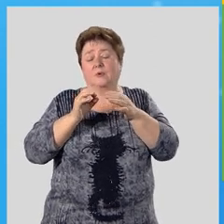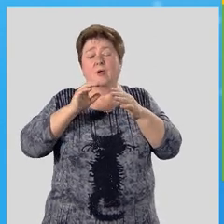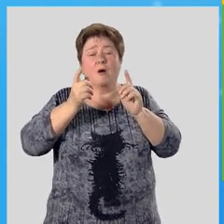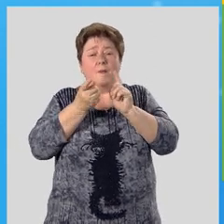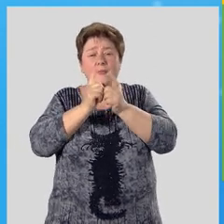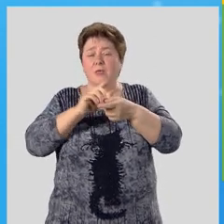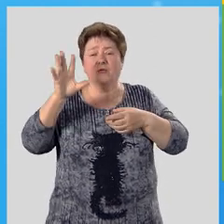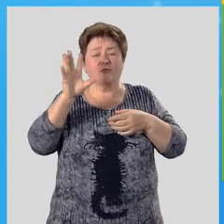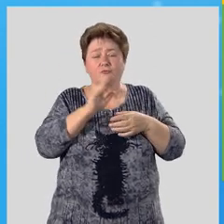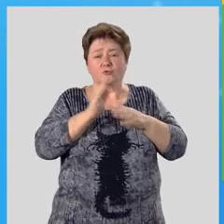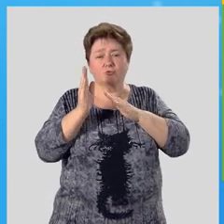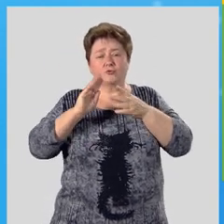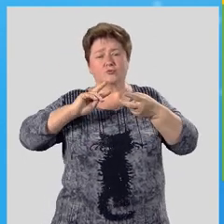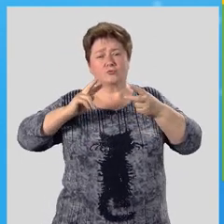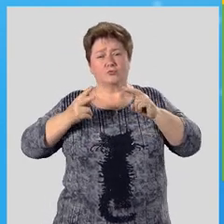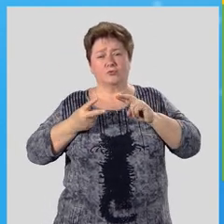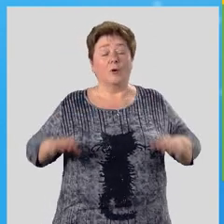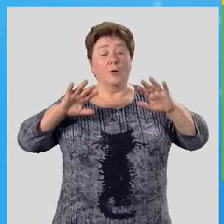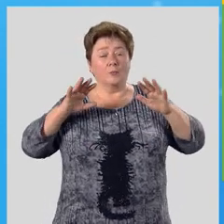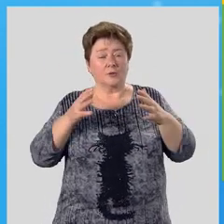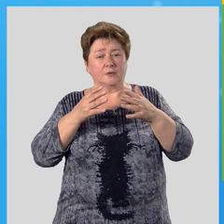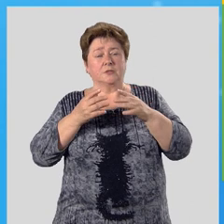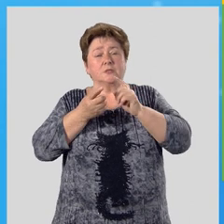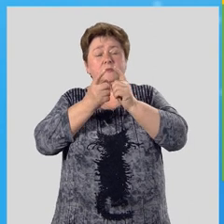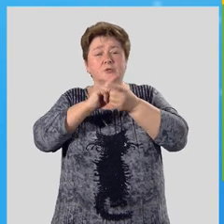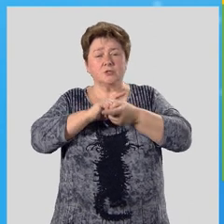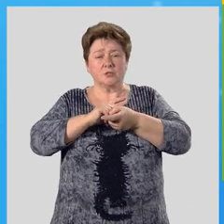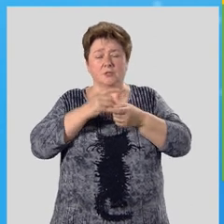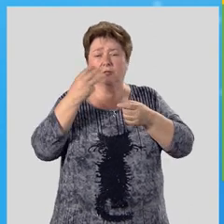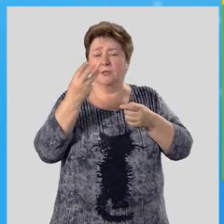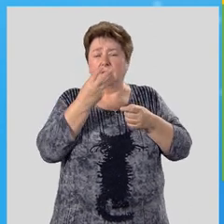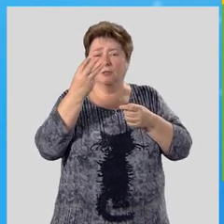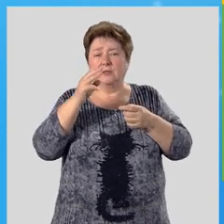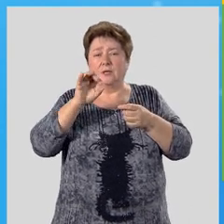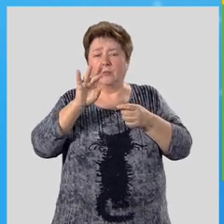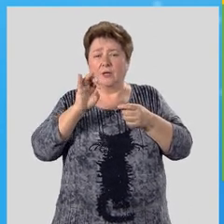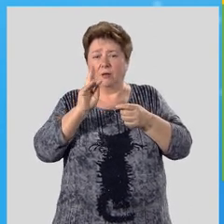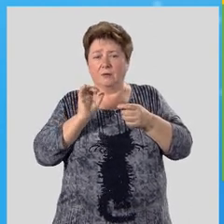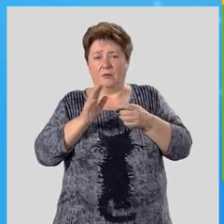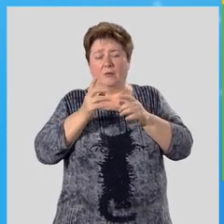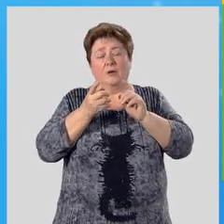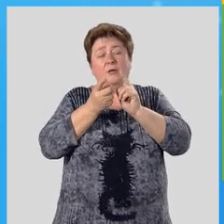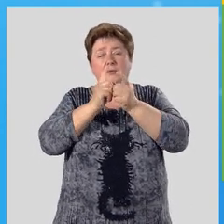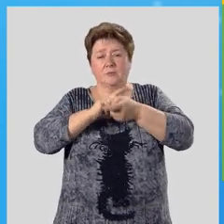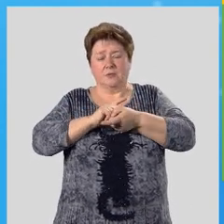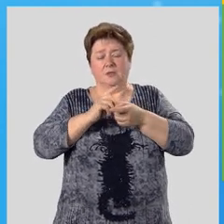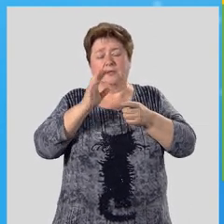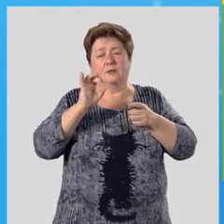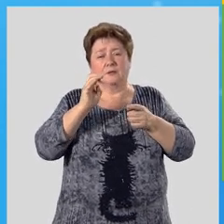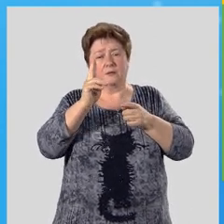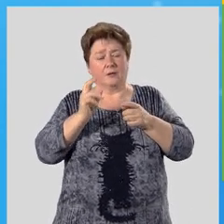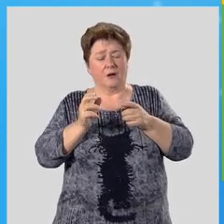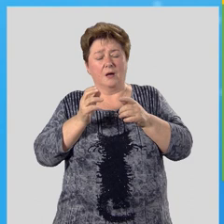существенно меняет всю структуру гена. Происходит смещение триплетов при синтезе РНК.